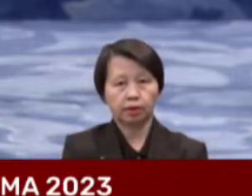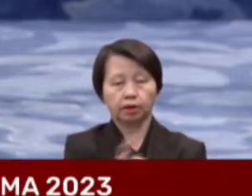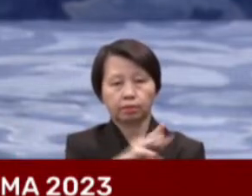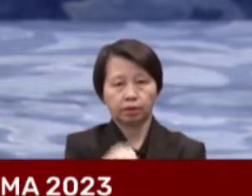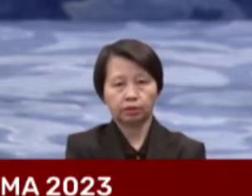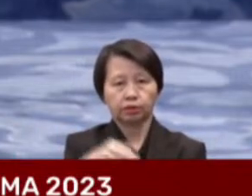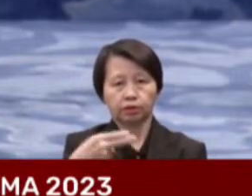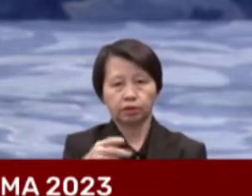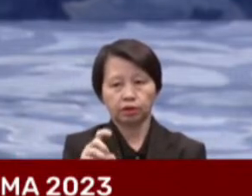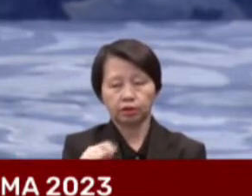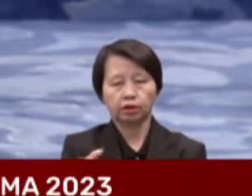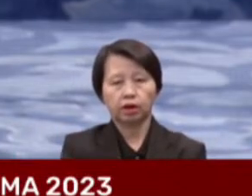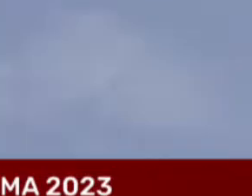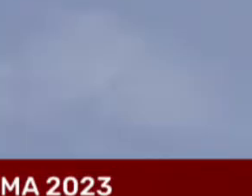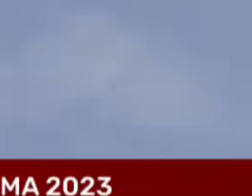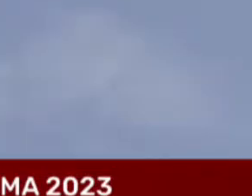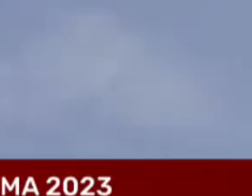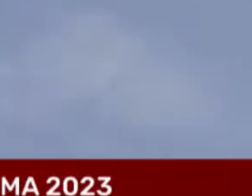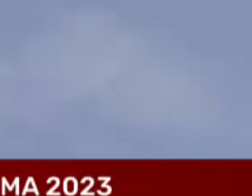LHDN, SPRM.